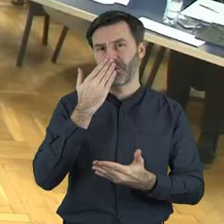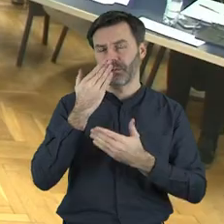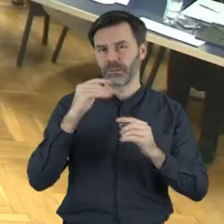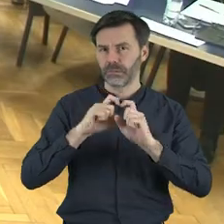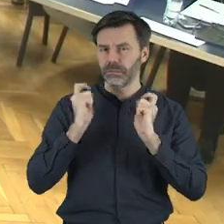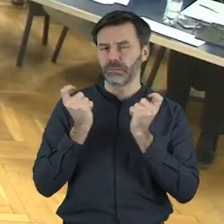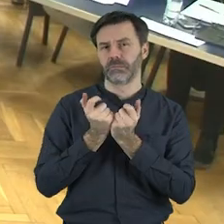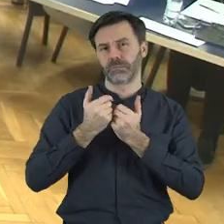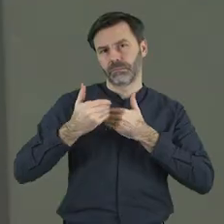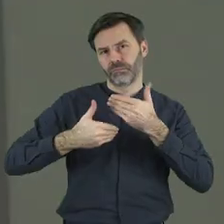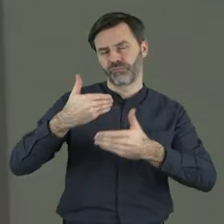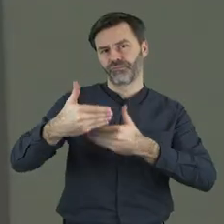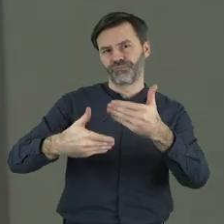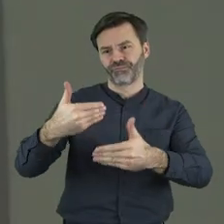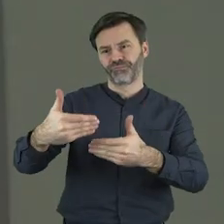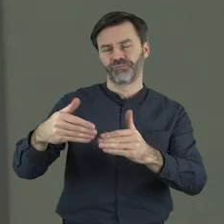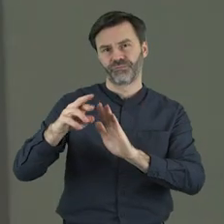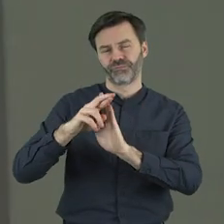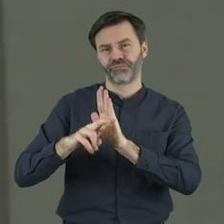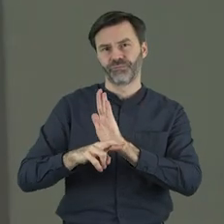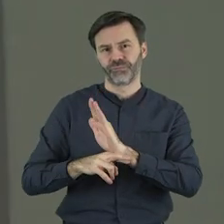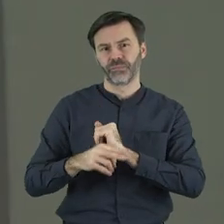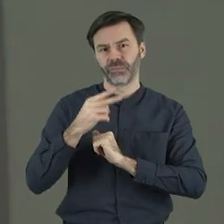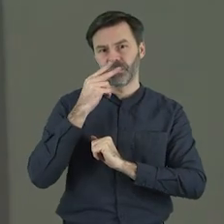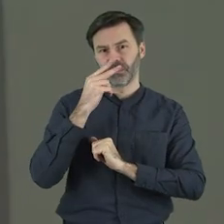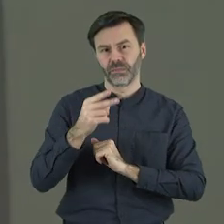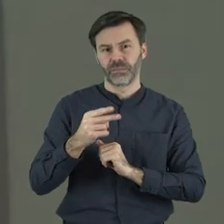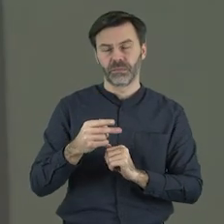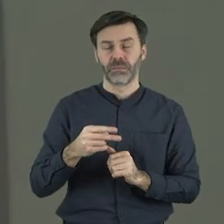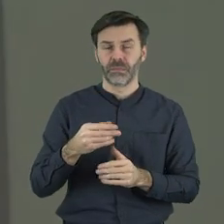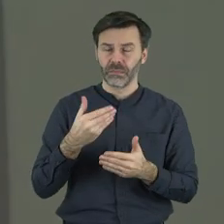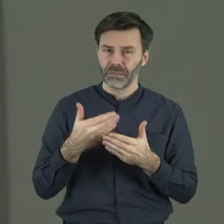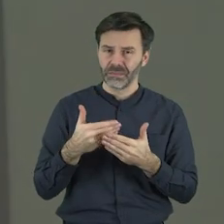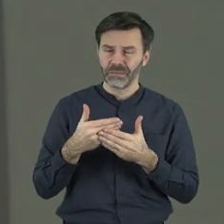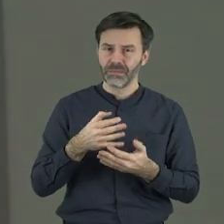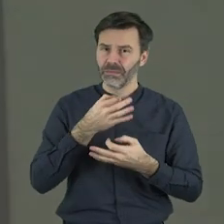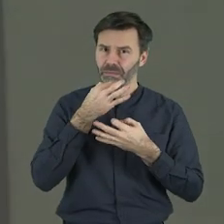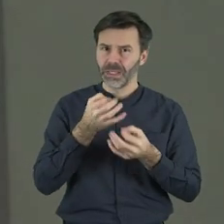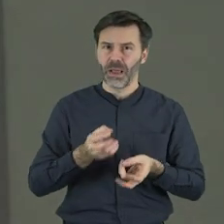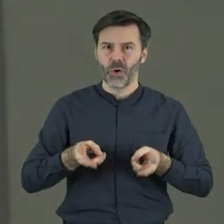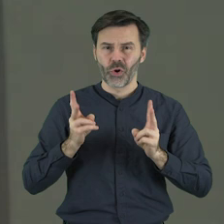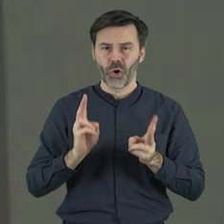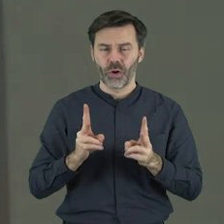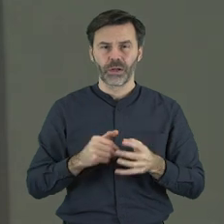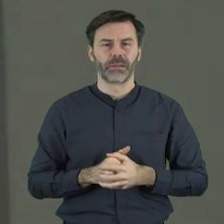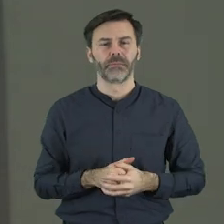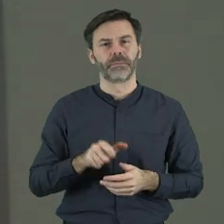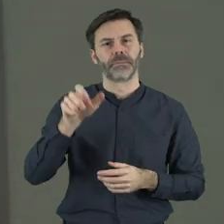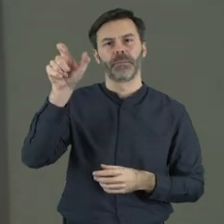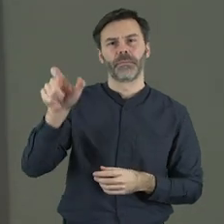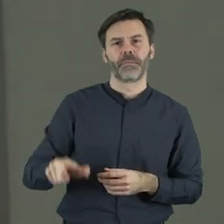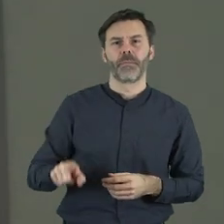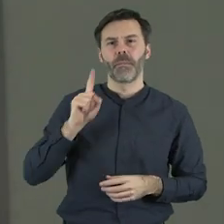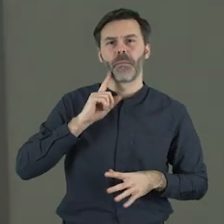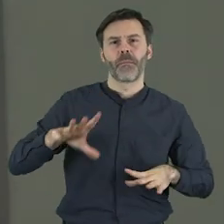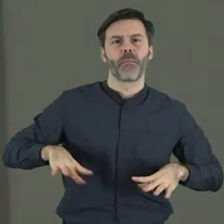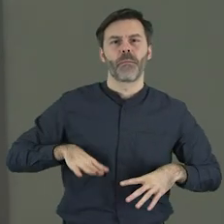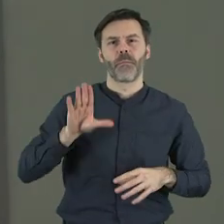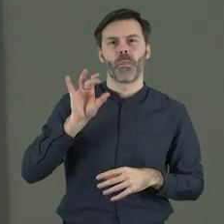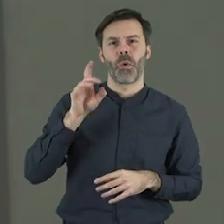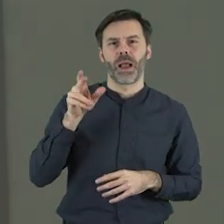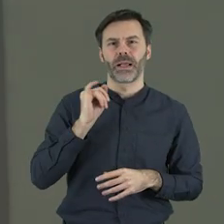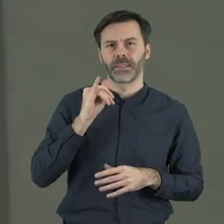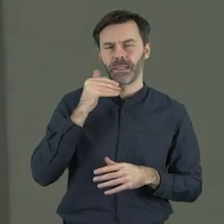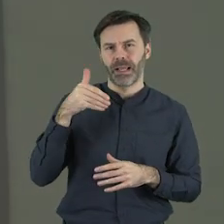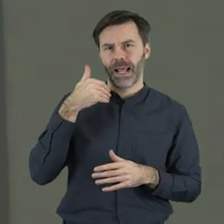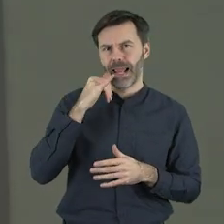konkretne pytania. W piśmie, które przytoczył Pan Przewodniczący Bugajski, jasno i wyraźnie widać, że w